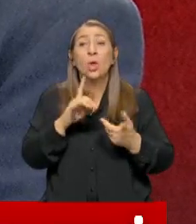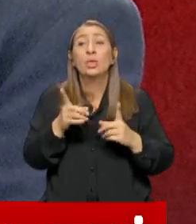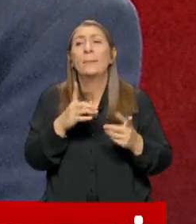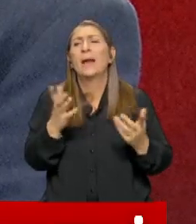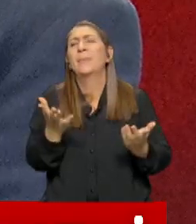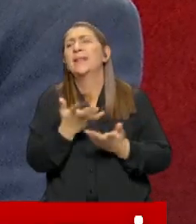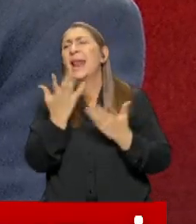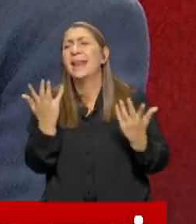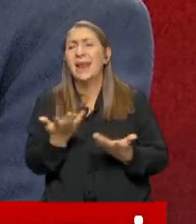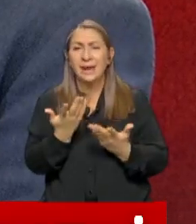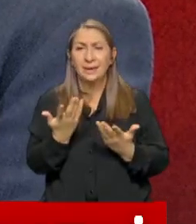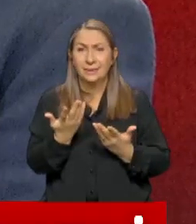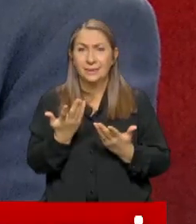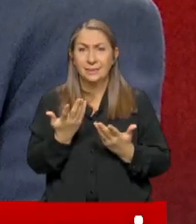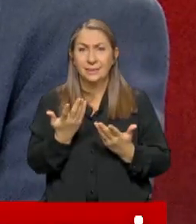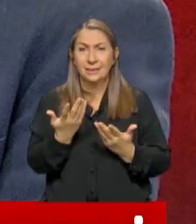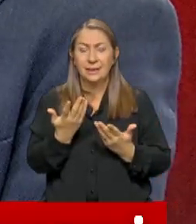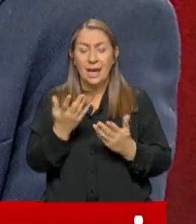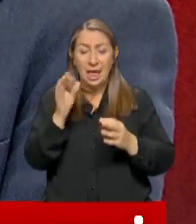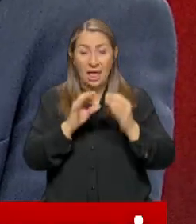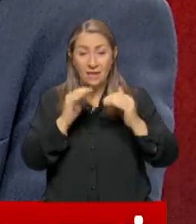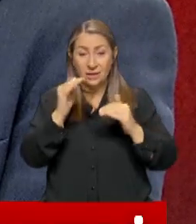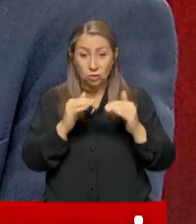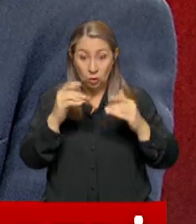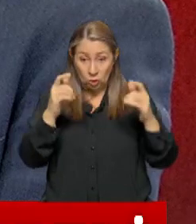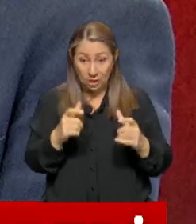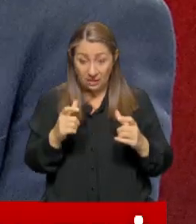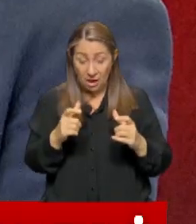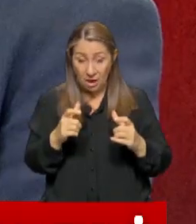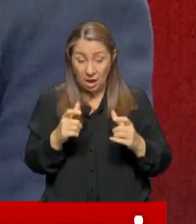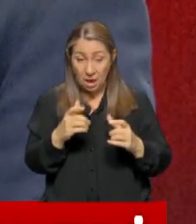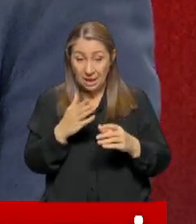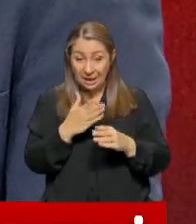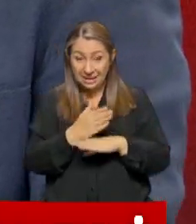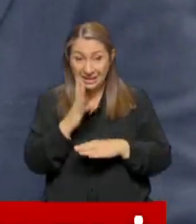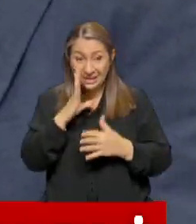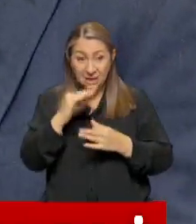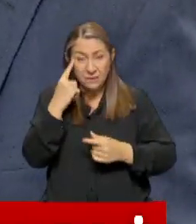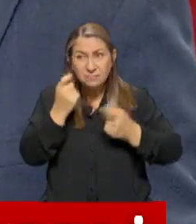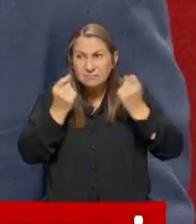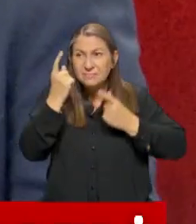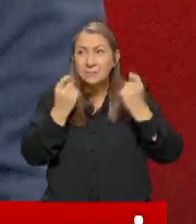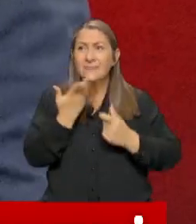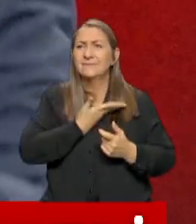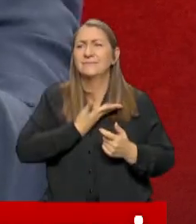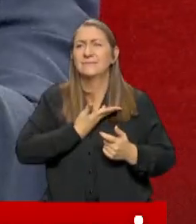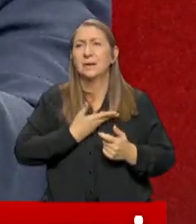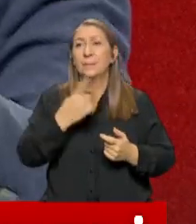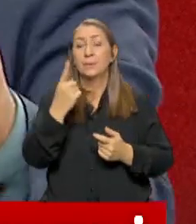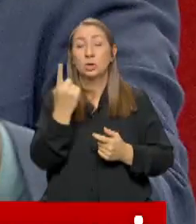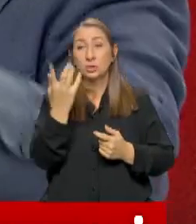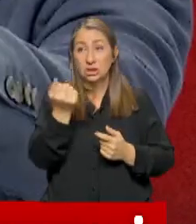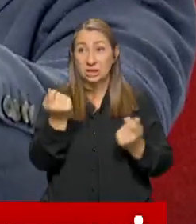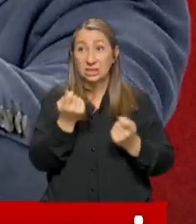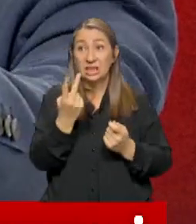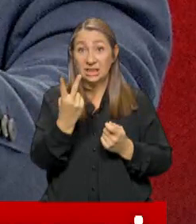ama yani enflasyonist ortamda gerçekten insanların yaratıcılığını Hayra hanım yani ekşi Mesela bir minibüs